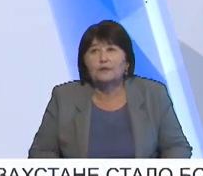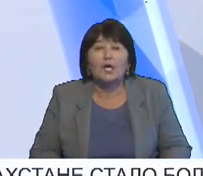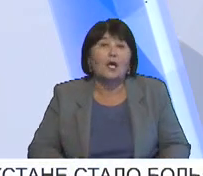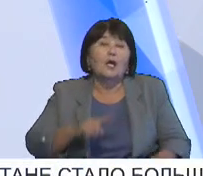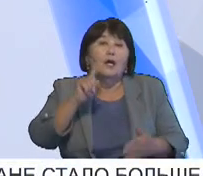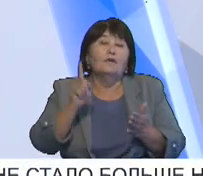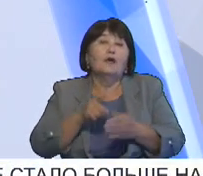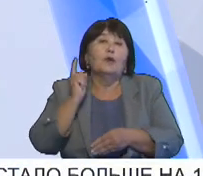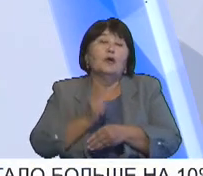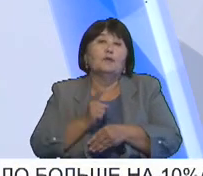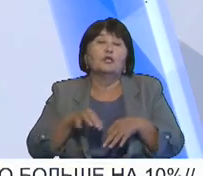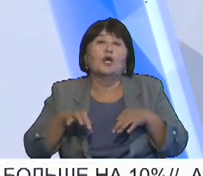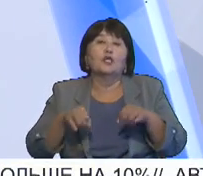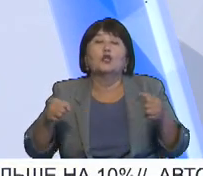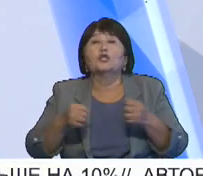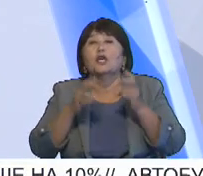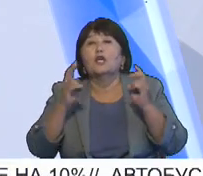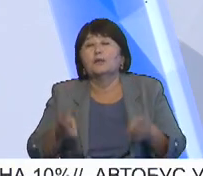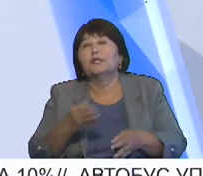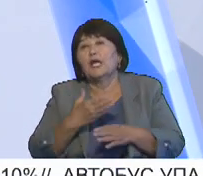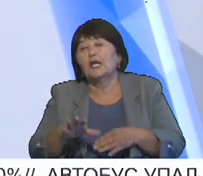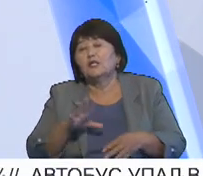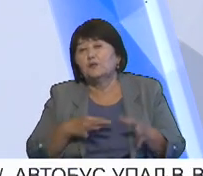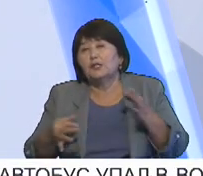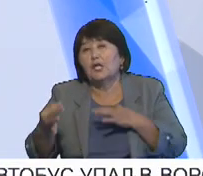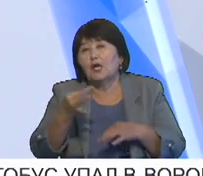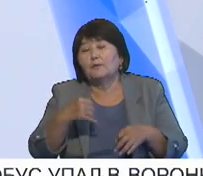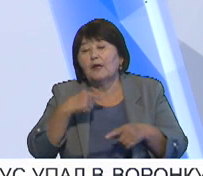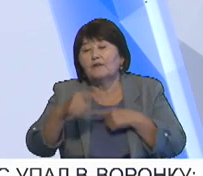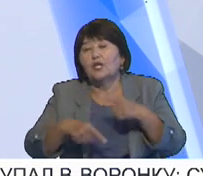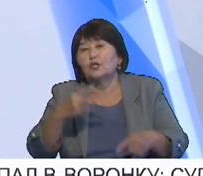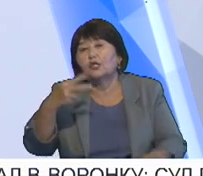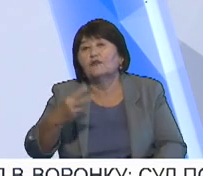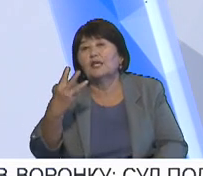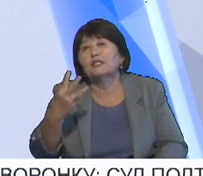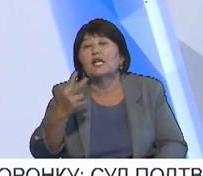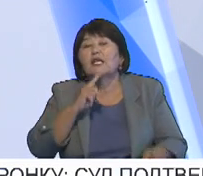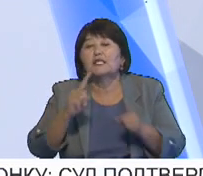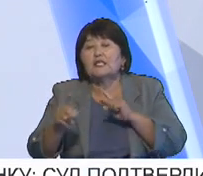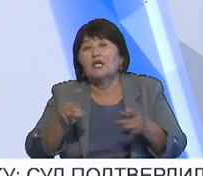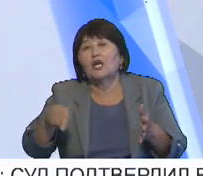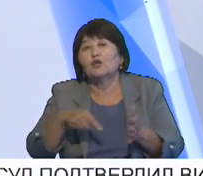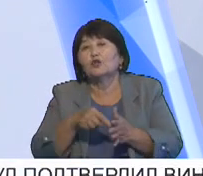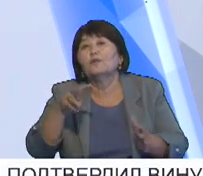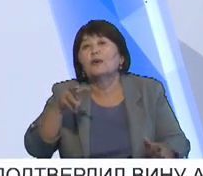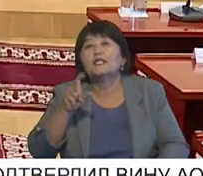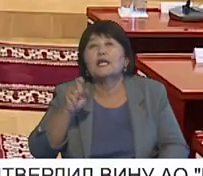вопрос предупреждения дорожно-транспортных происшествий отдельно был обсужден и на внеочередной двадцать третьей сессии городского